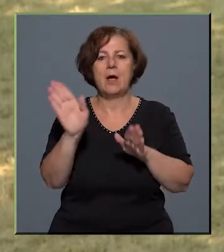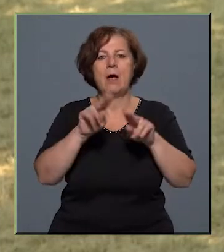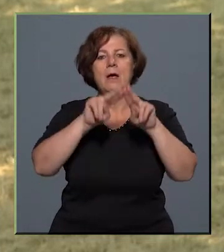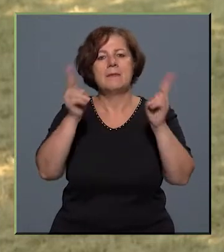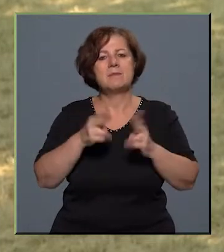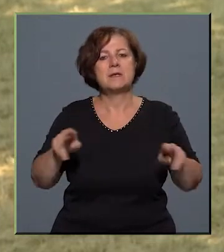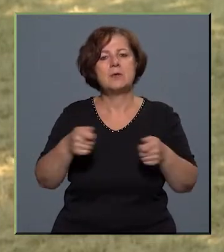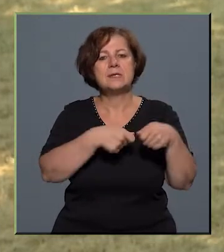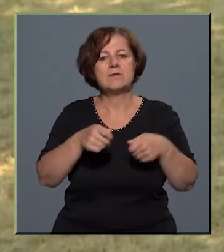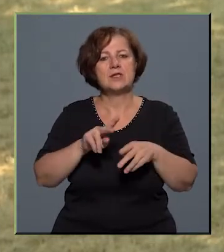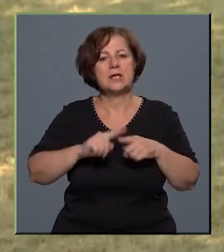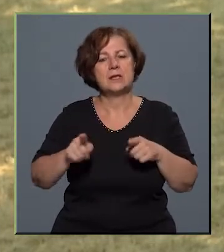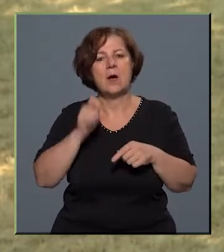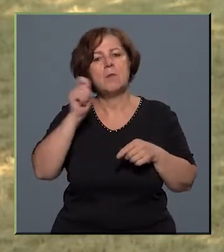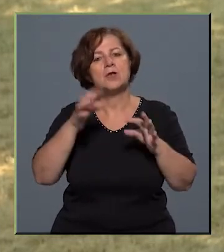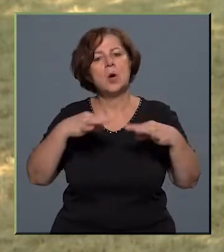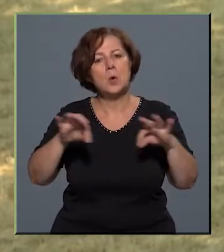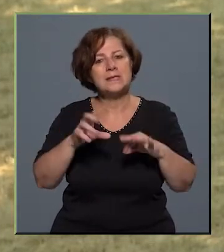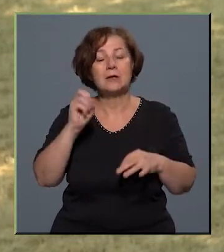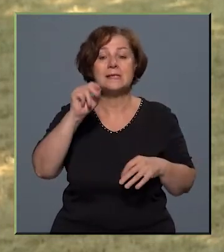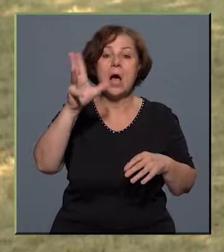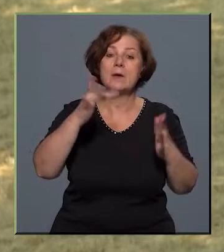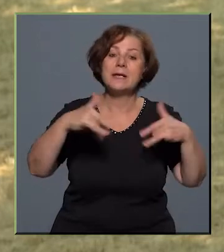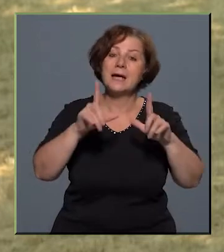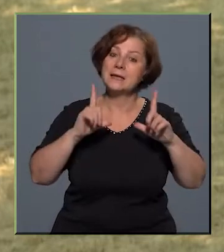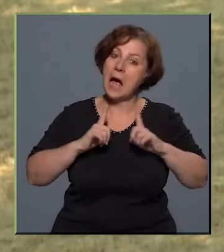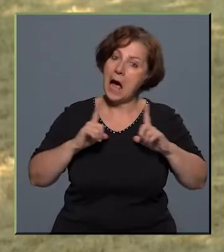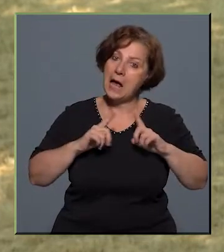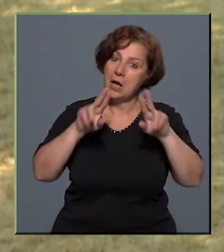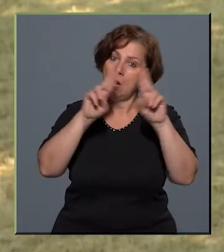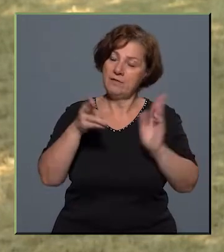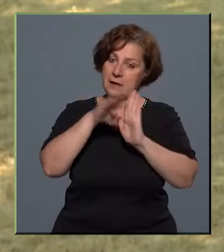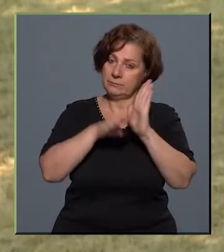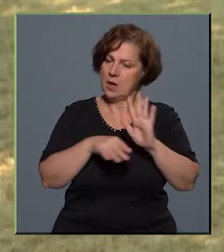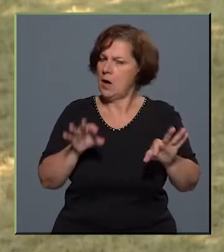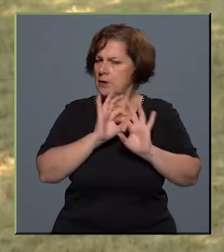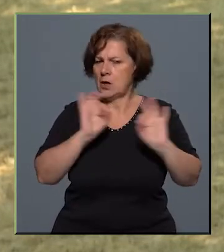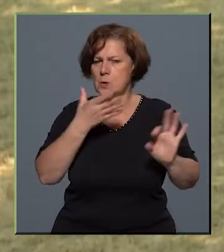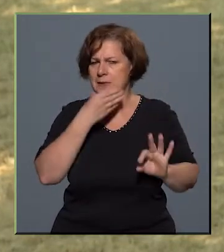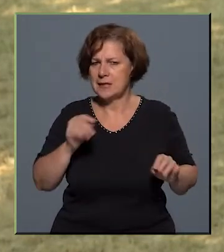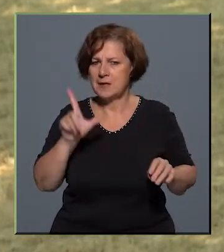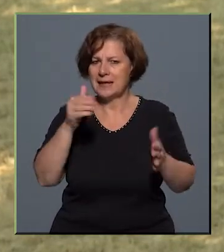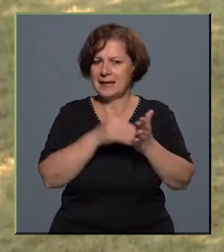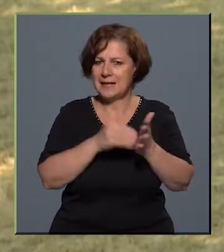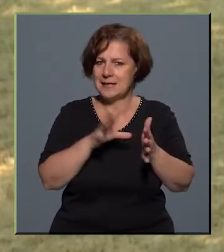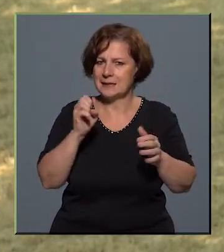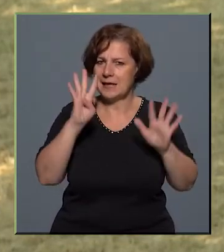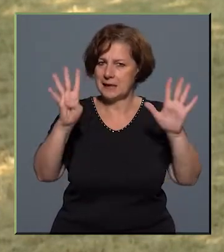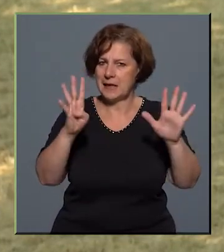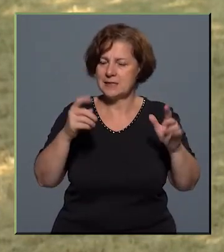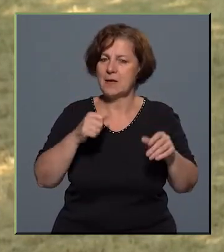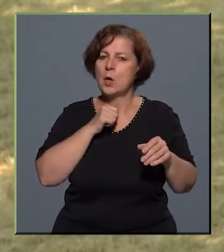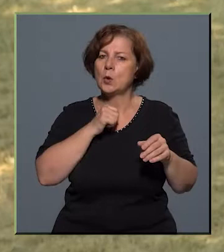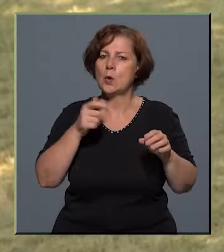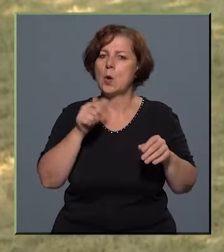Szövetség részéről. Magyarország a 13. helyen áll a világranglistán, ami szerintem egy nagyon szép szám. 2019-ben